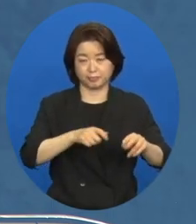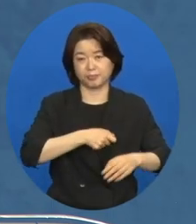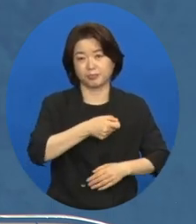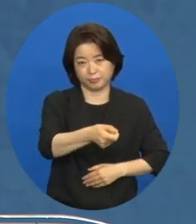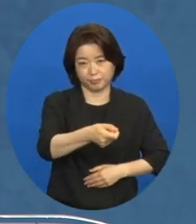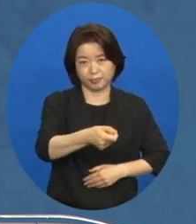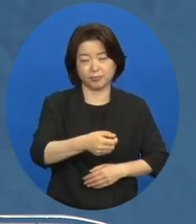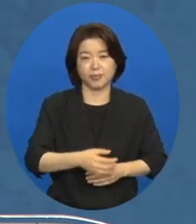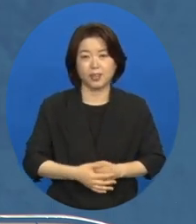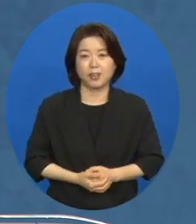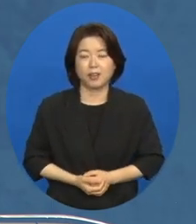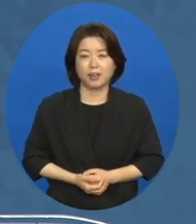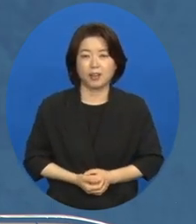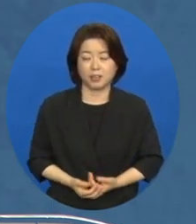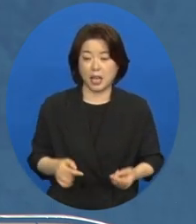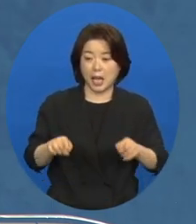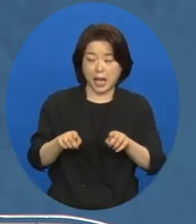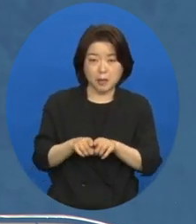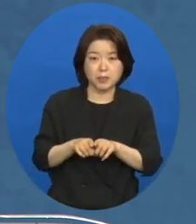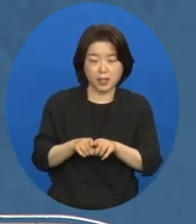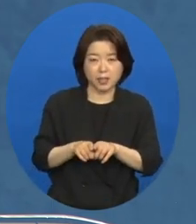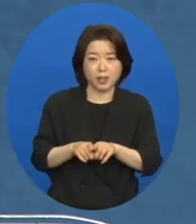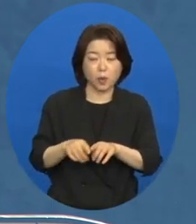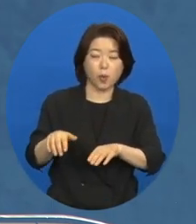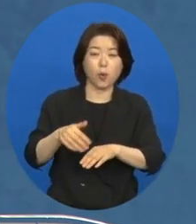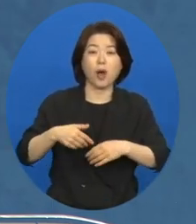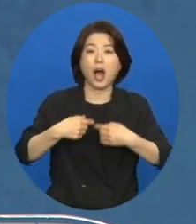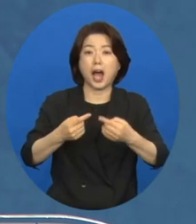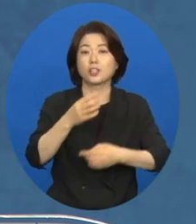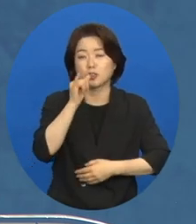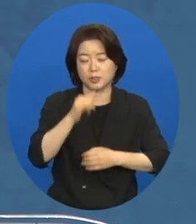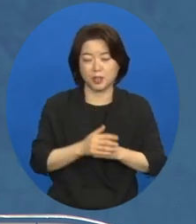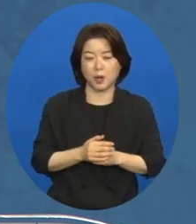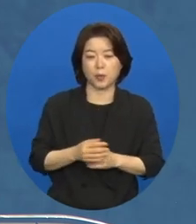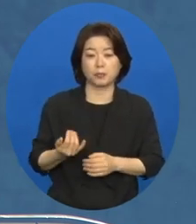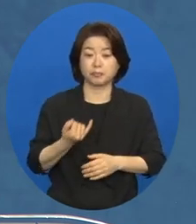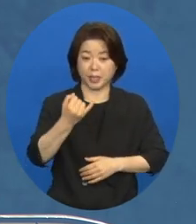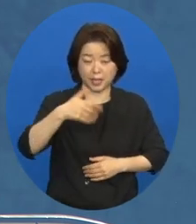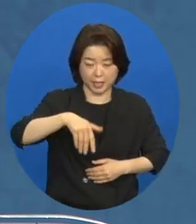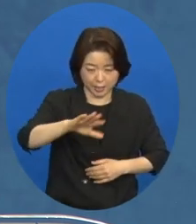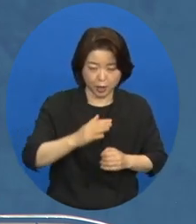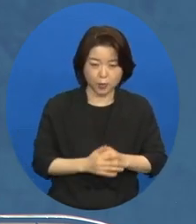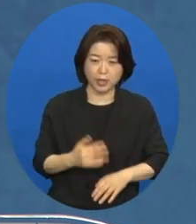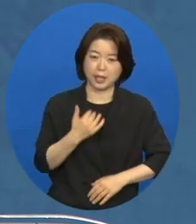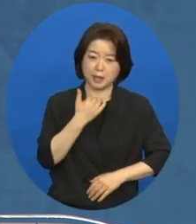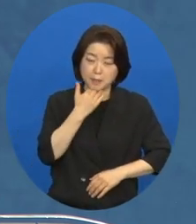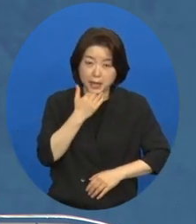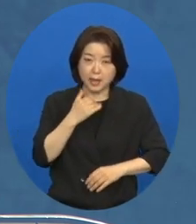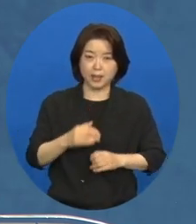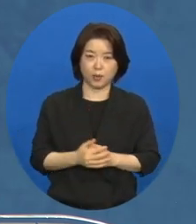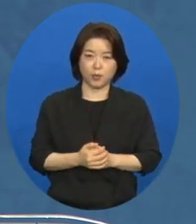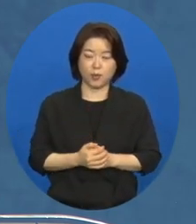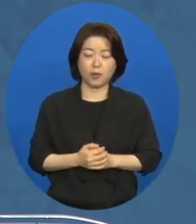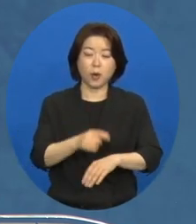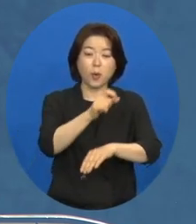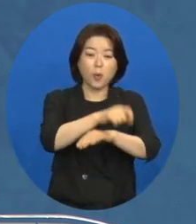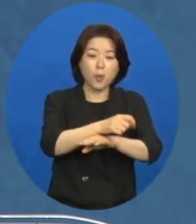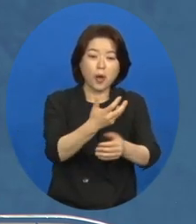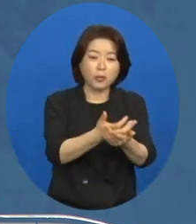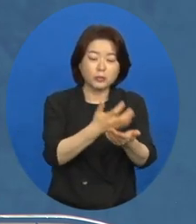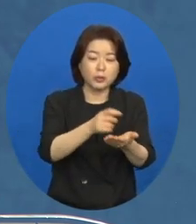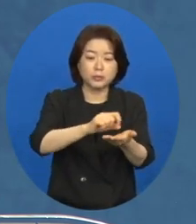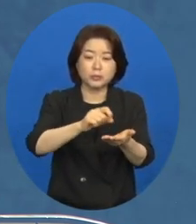참 감사하게도 같이 갈 수 있는 상황이 돼서 밖에서 아내를 기다렸어요. 식구들이 기다리고 아내는 이제 행정처리를 하러